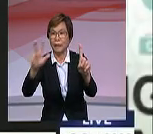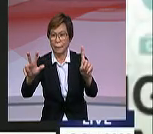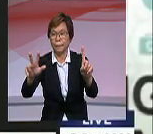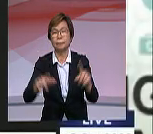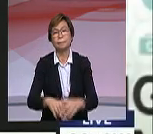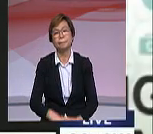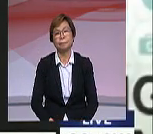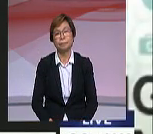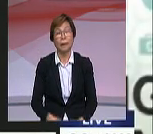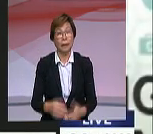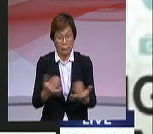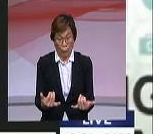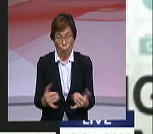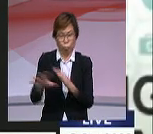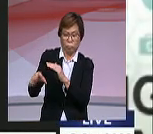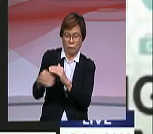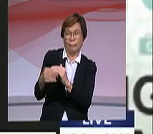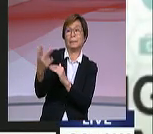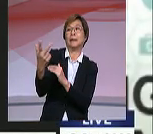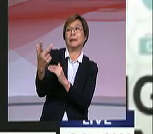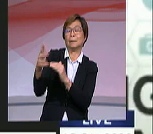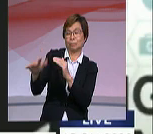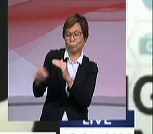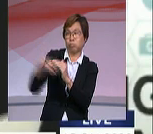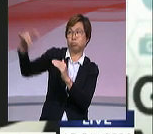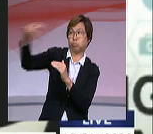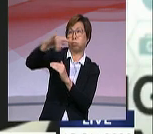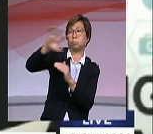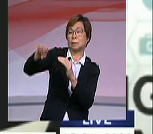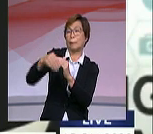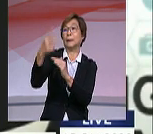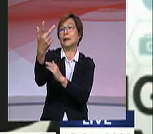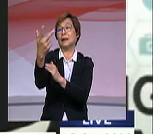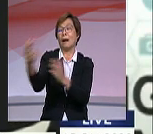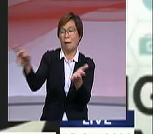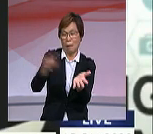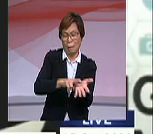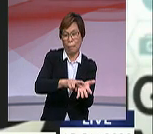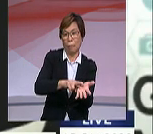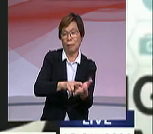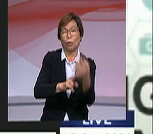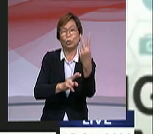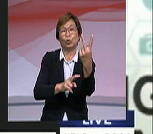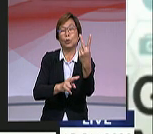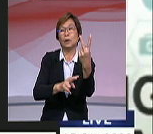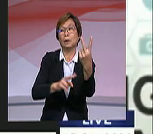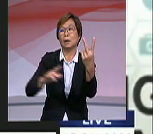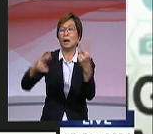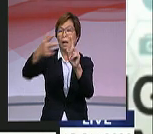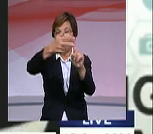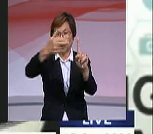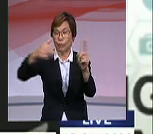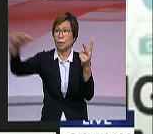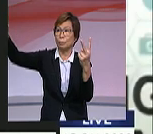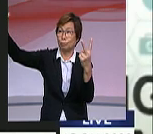1,123 kes. Pada hari ini ada pertambahan 3 kes import, iaitu dilaporkan 2 kes pulang pada